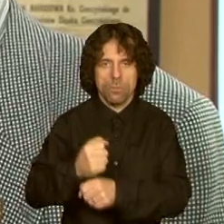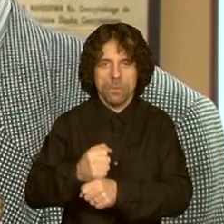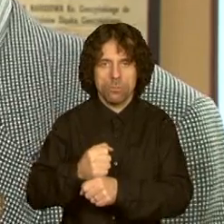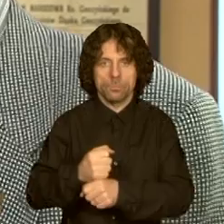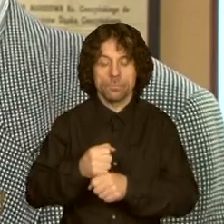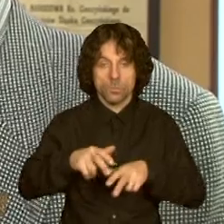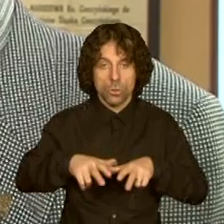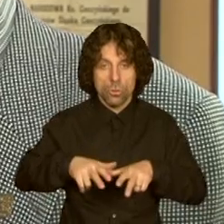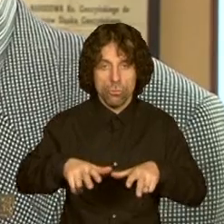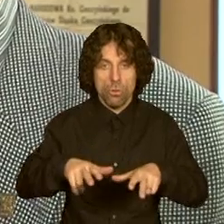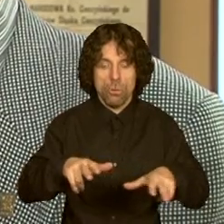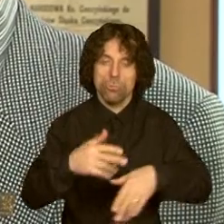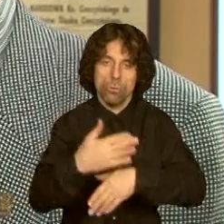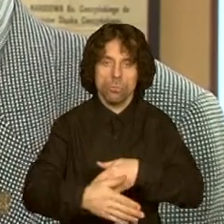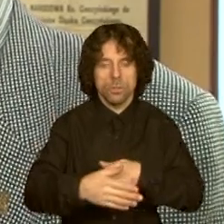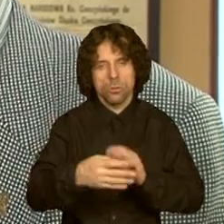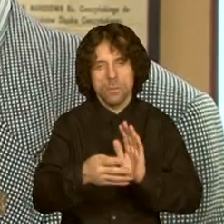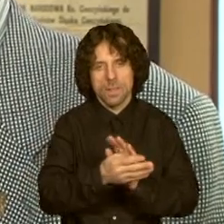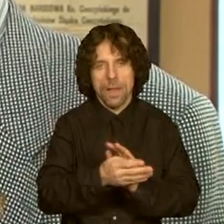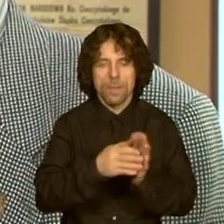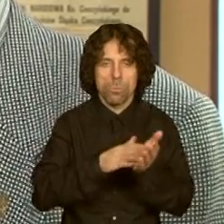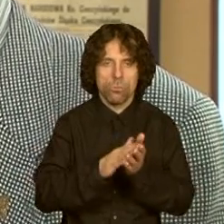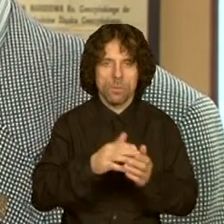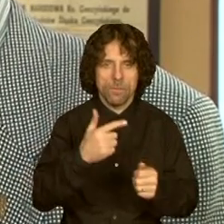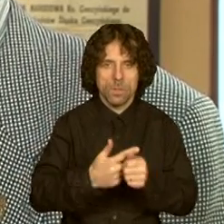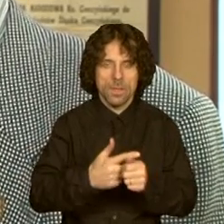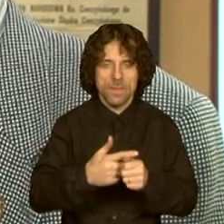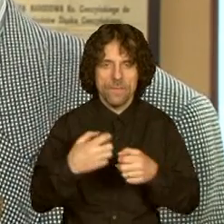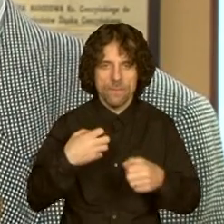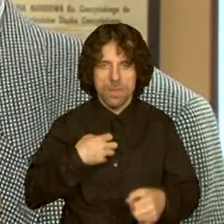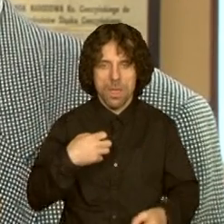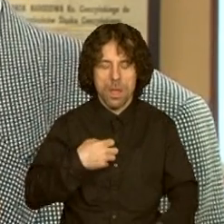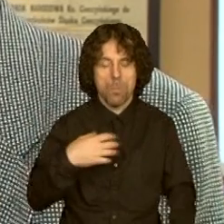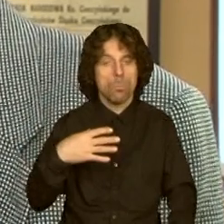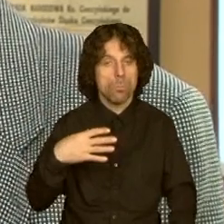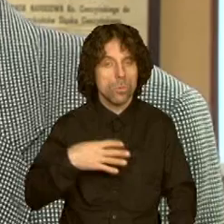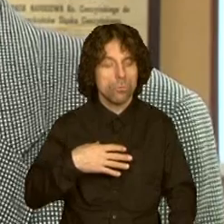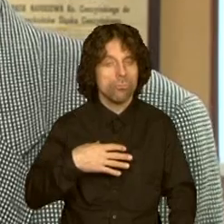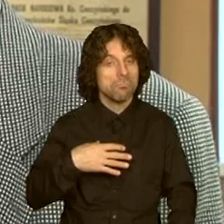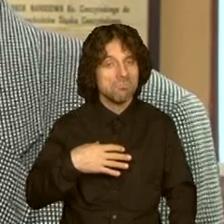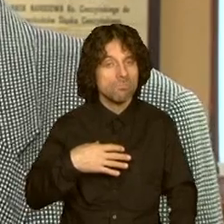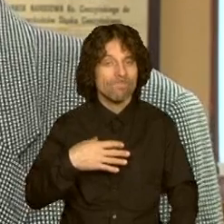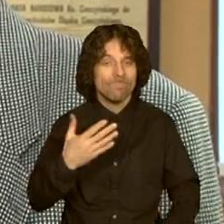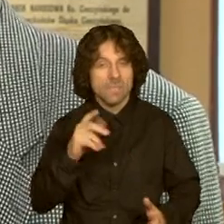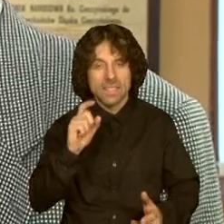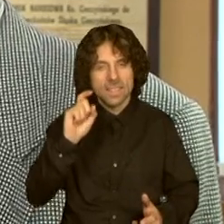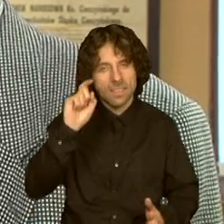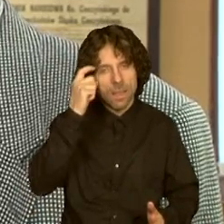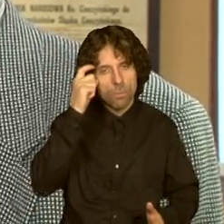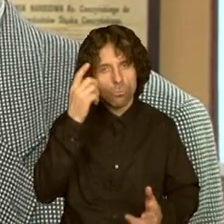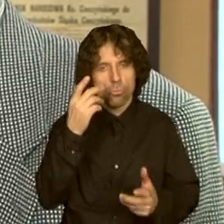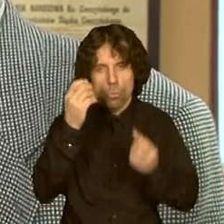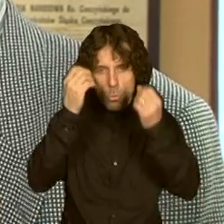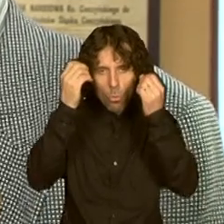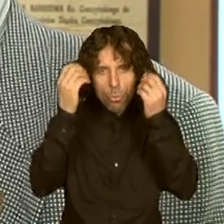Elsver. Cieszyn w tym okresie, pod koniec XIX i na początku XX wieku, stał się, można powiedzieć,